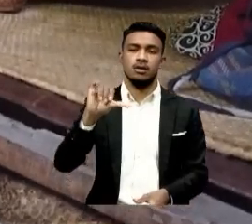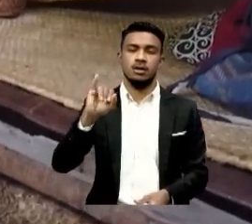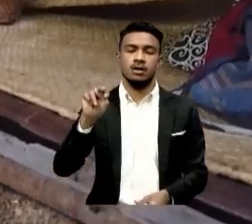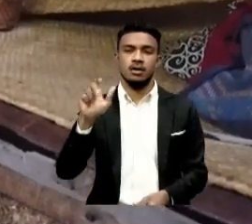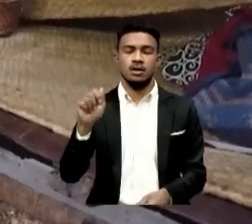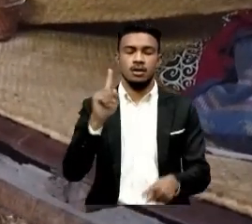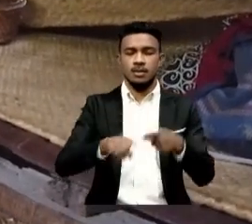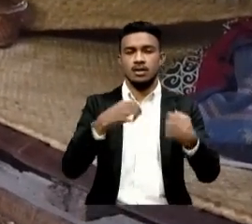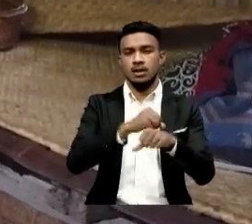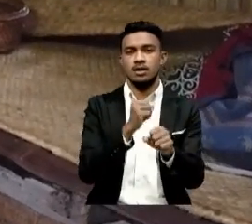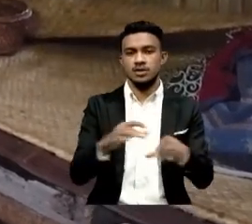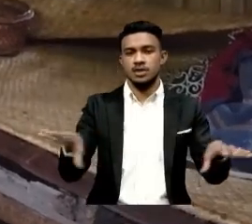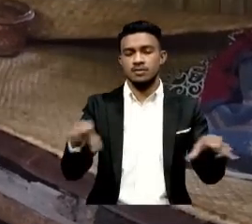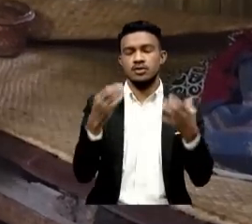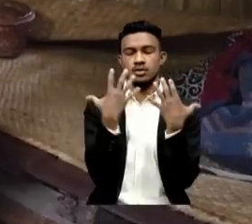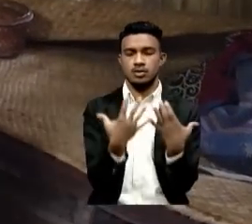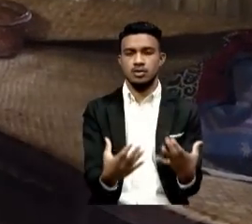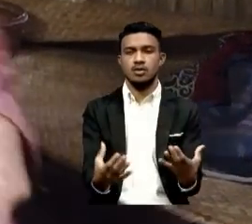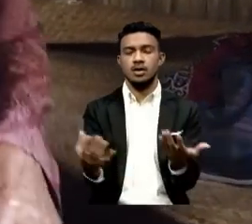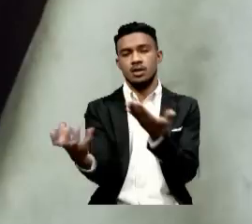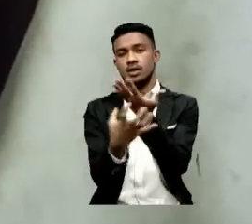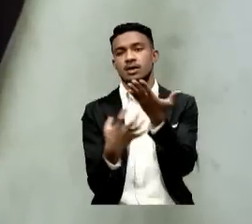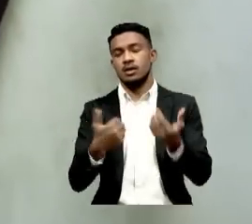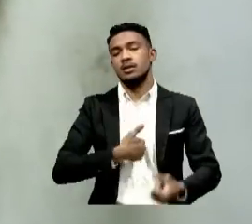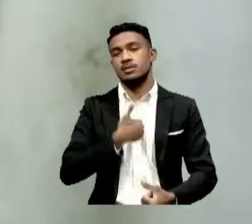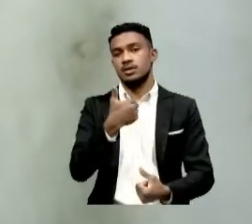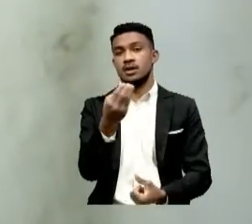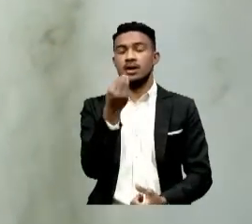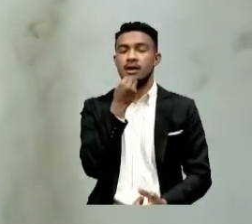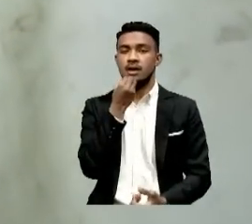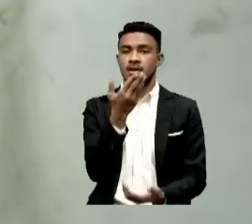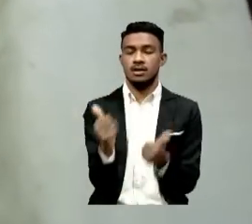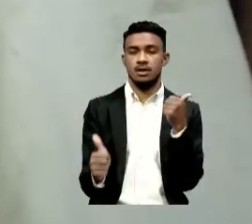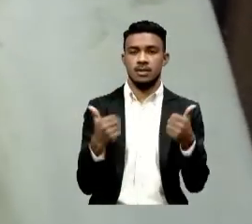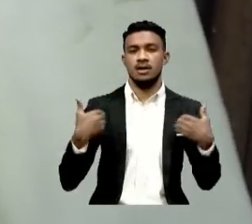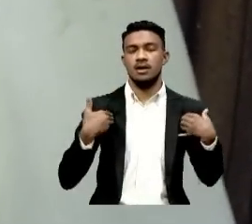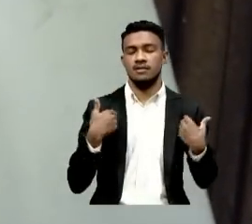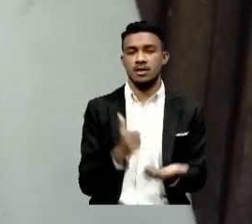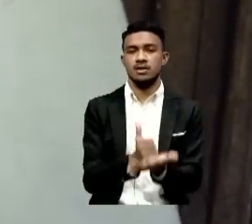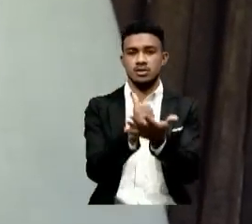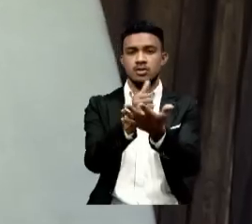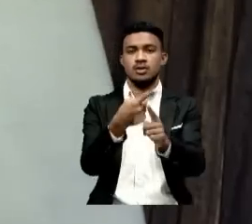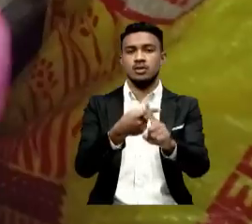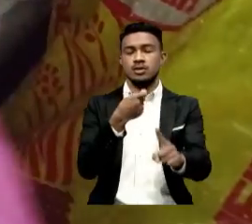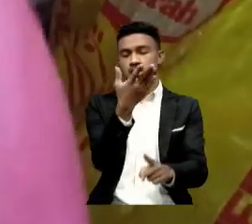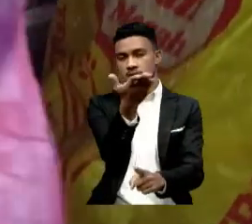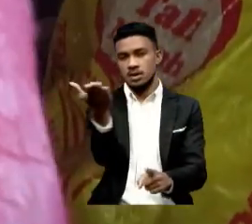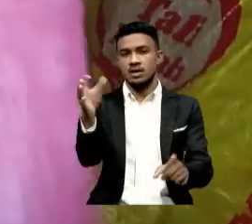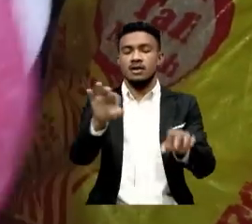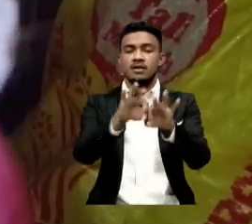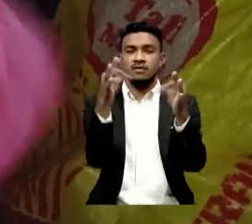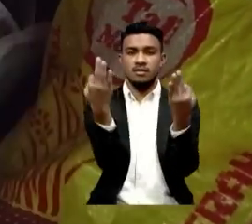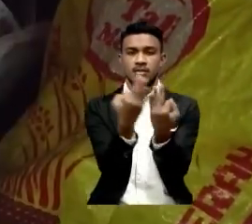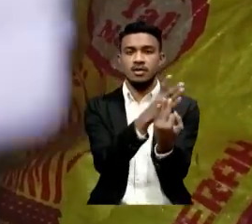todang no avo tenki teing mesak hahang nebe nia iha nebe hetang azuda husi nia familia maibe